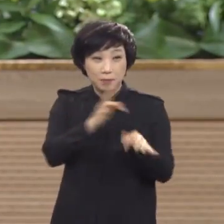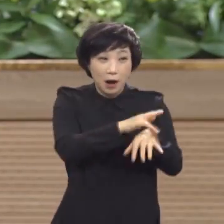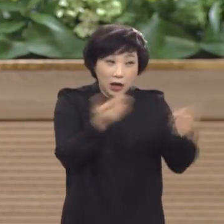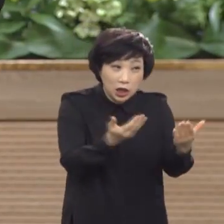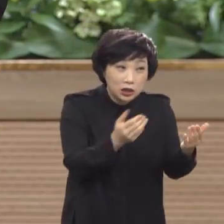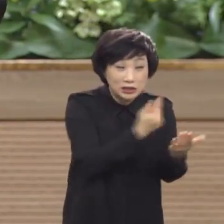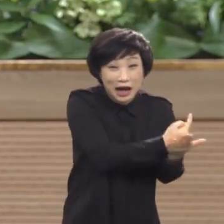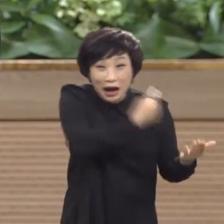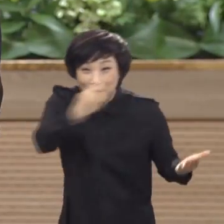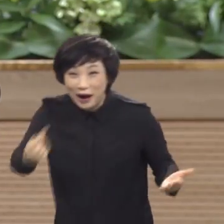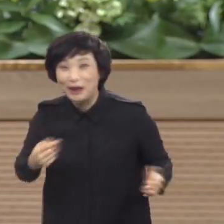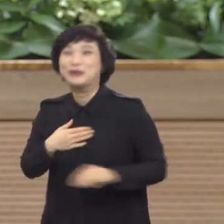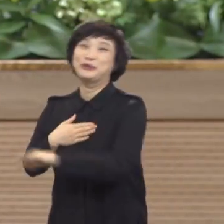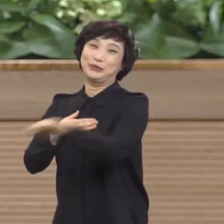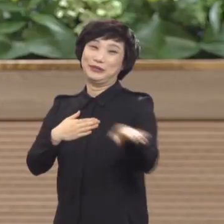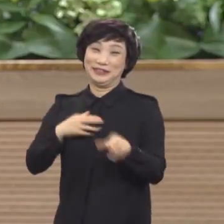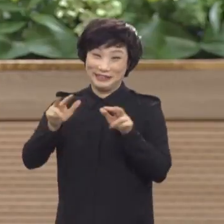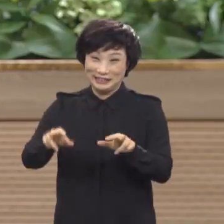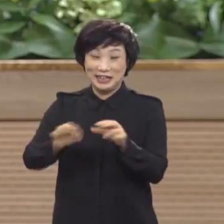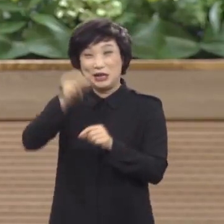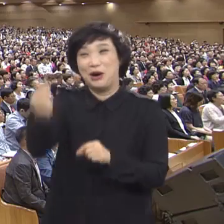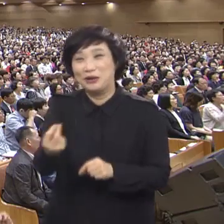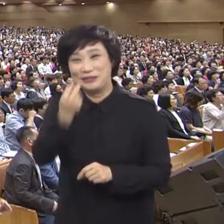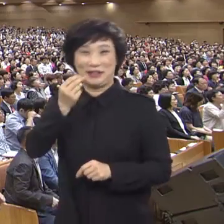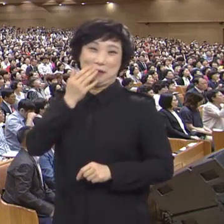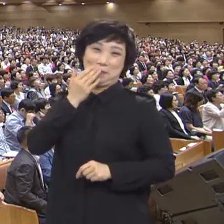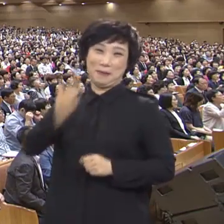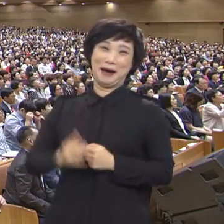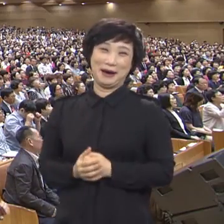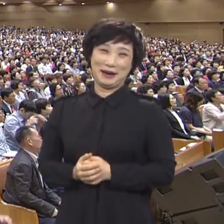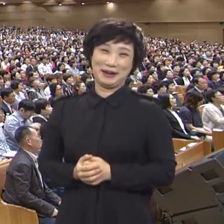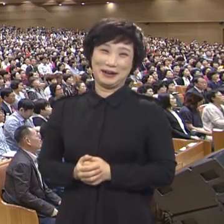마귀에서 벗어난 자가 되어 영생하게 될 것이다.